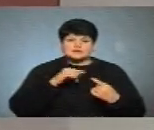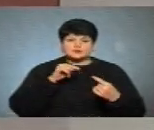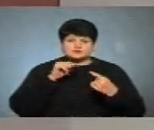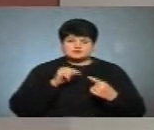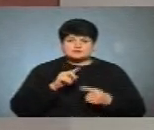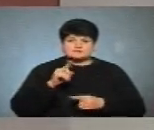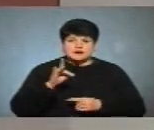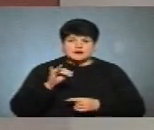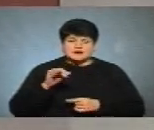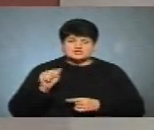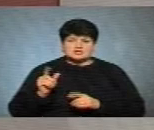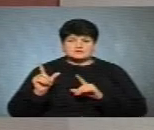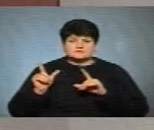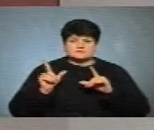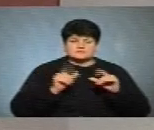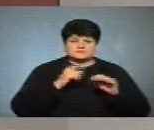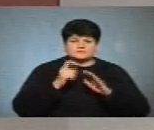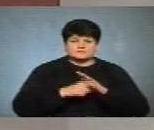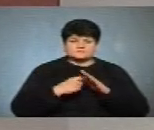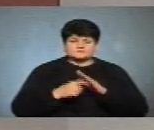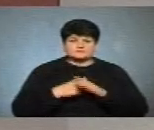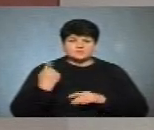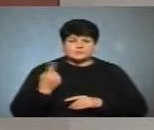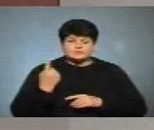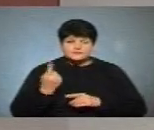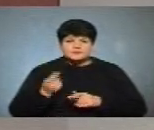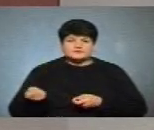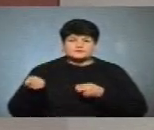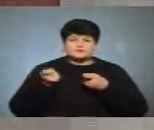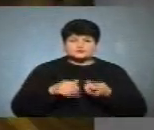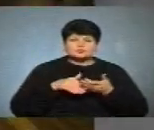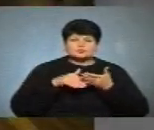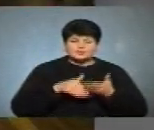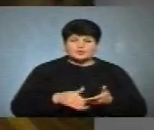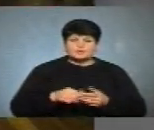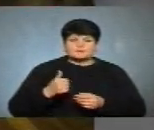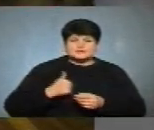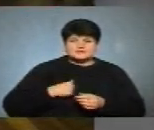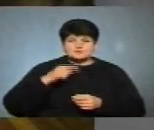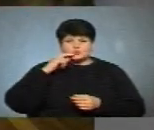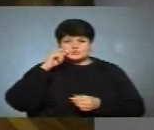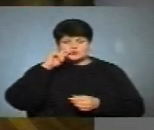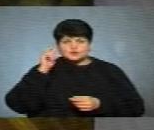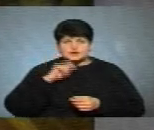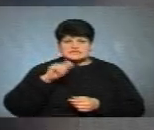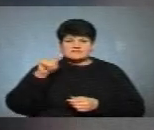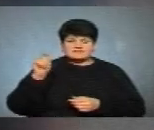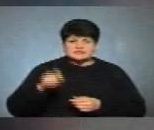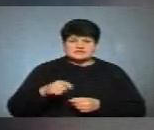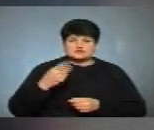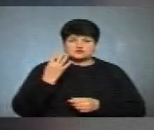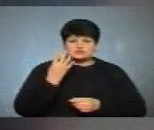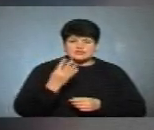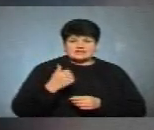зі Збаража вирушили на Донеччину. Везуть волонтерську допомогу бійцям російсько-української війни на 4 військові